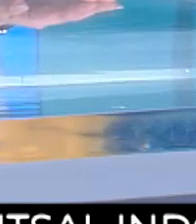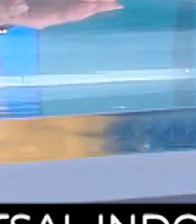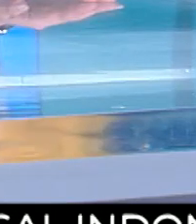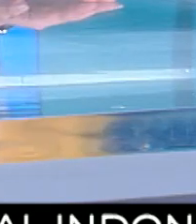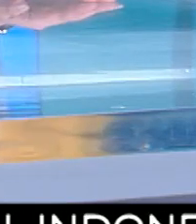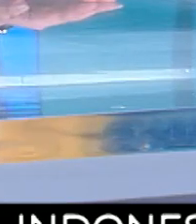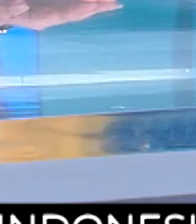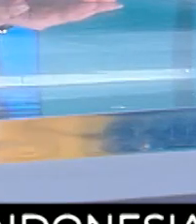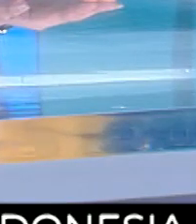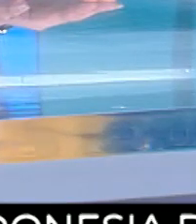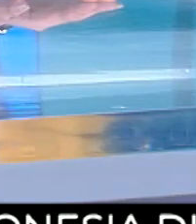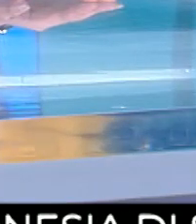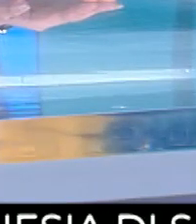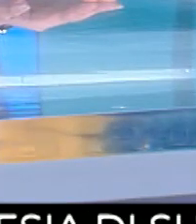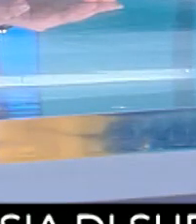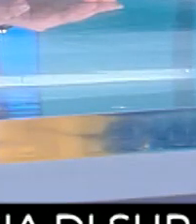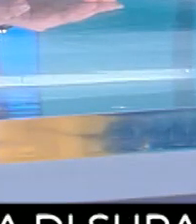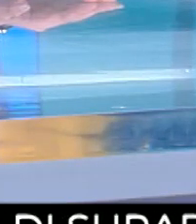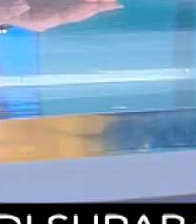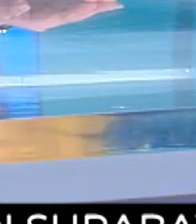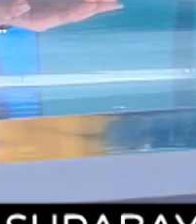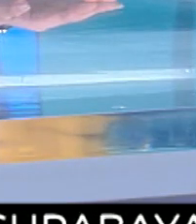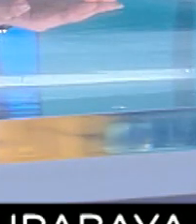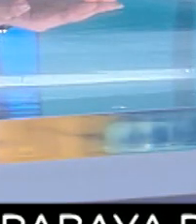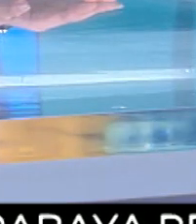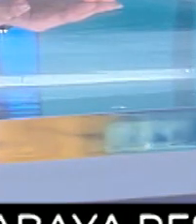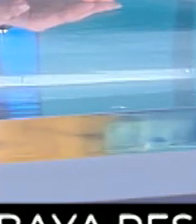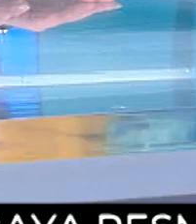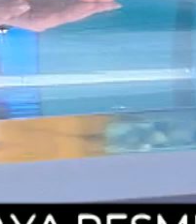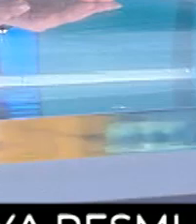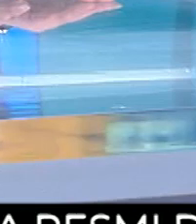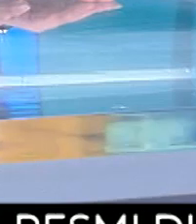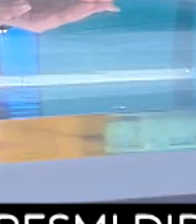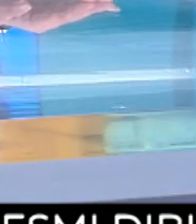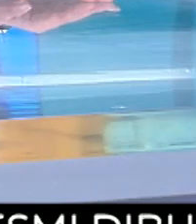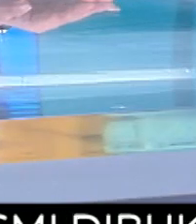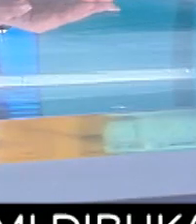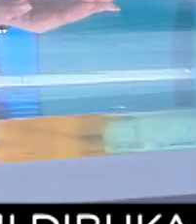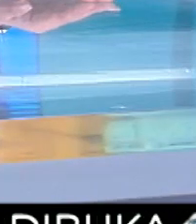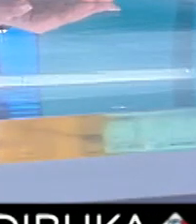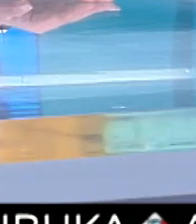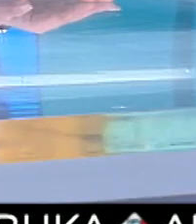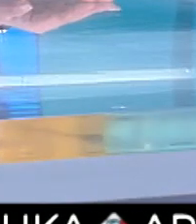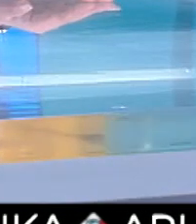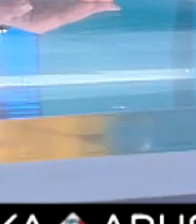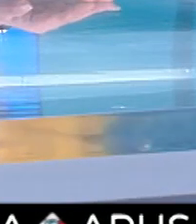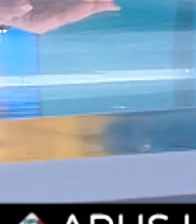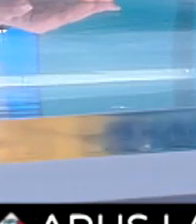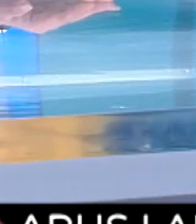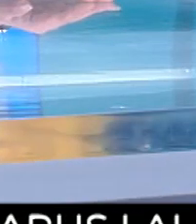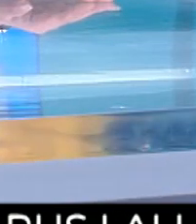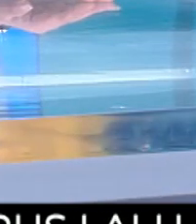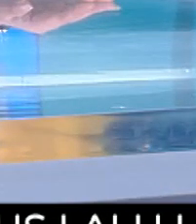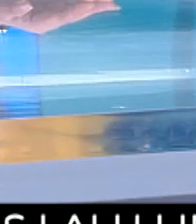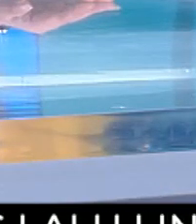Mirsa, banjir setinggi 1,5 meter merendam 2 kecamatan di Pandeglang, Banten. Selain curah hujan tinggi, penyebab banjir juga diduga akibat air